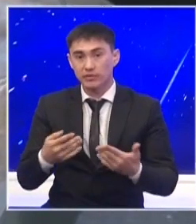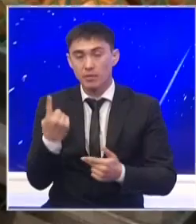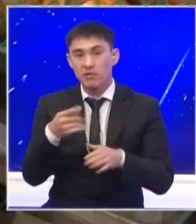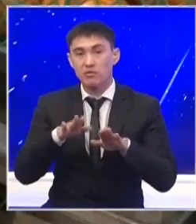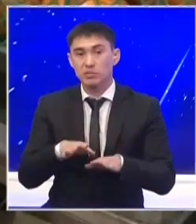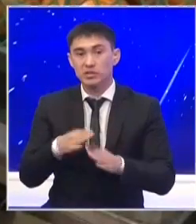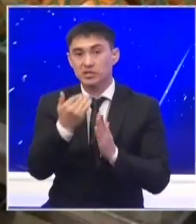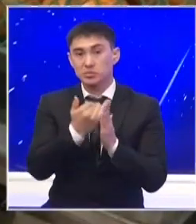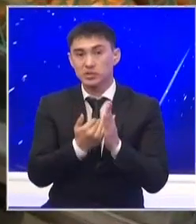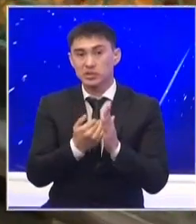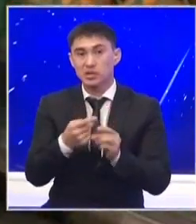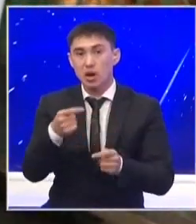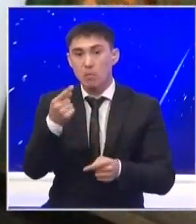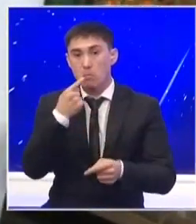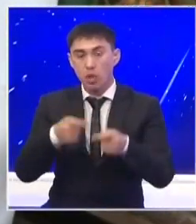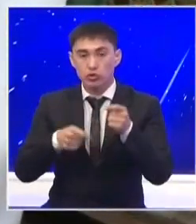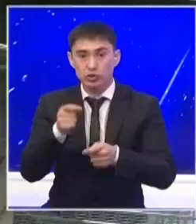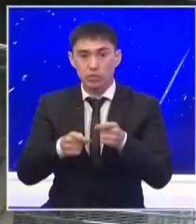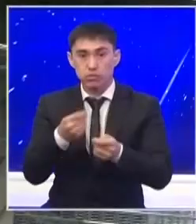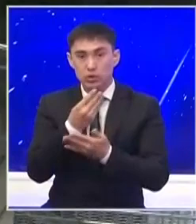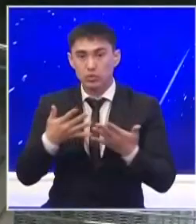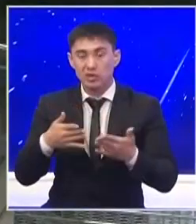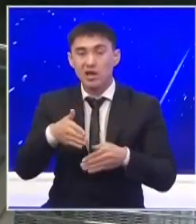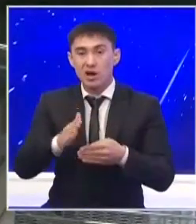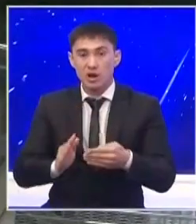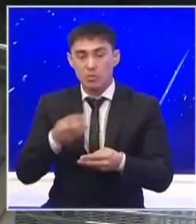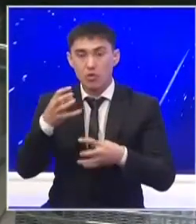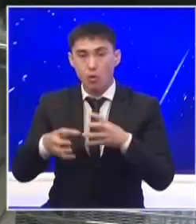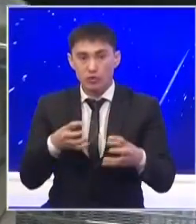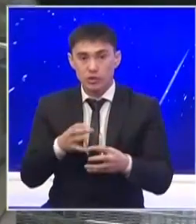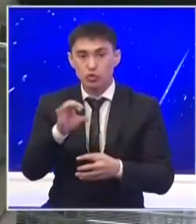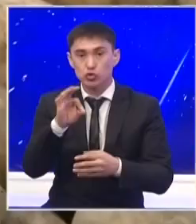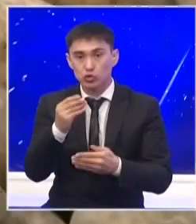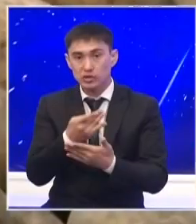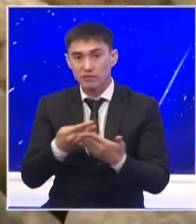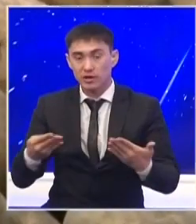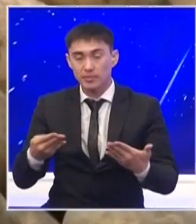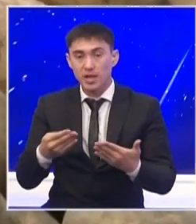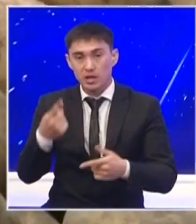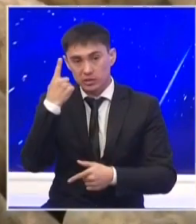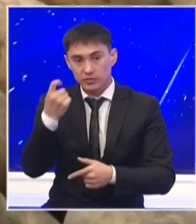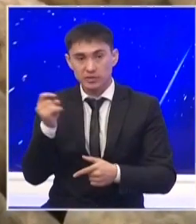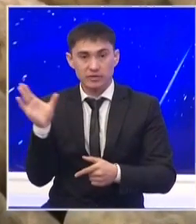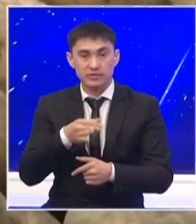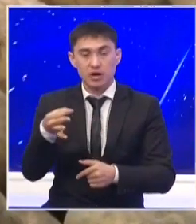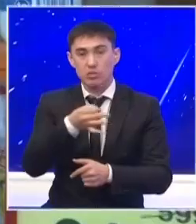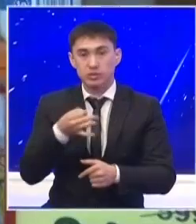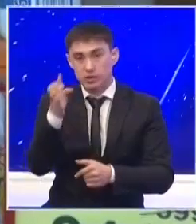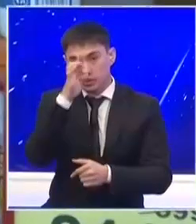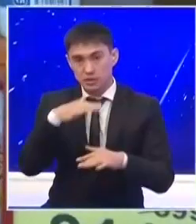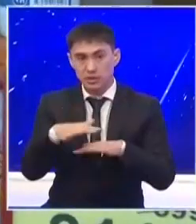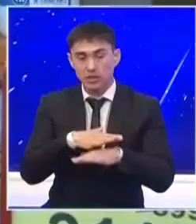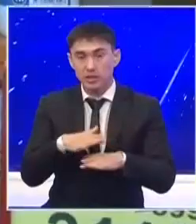первом месте в списке стоят молочные продукты, хлеб и овощи. В основном социально значимый товар. Как известно, во всех областях нашей